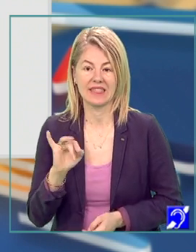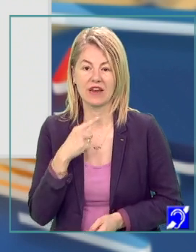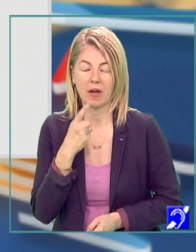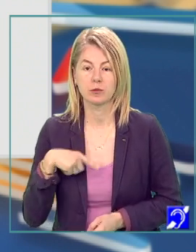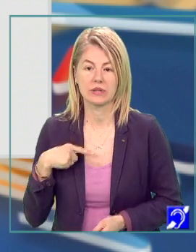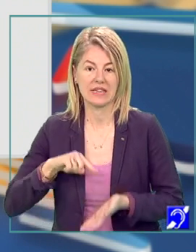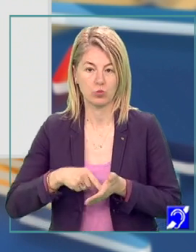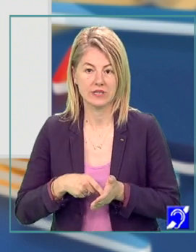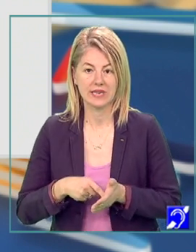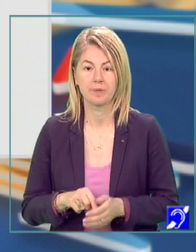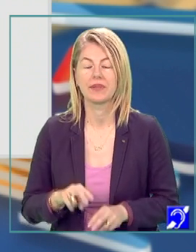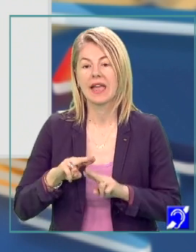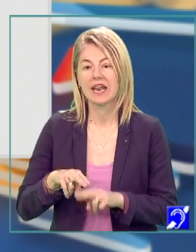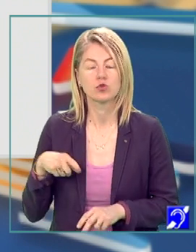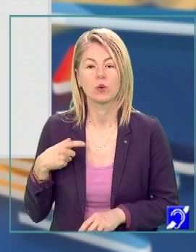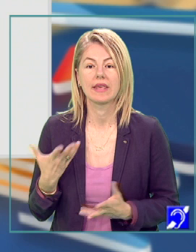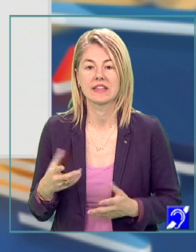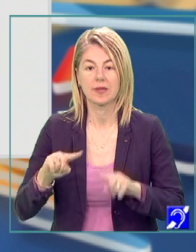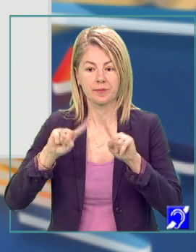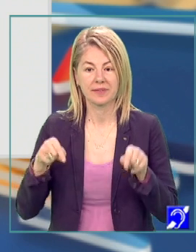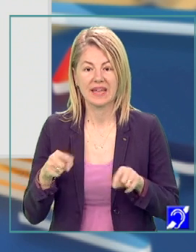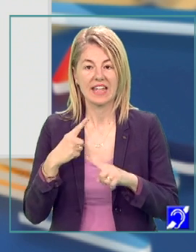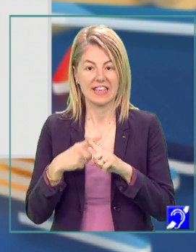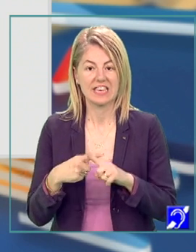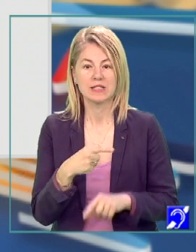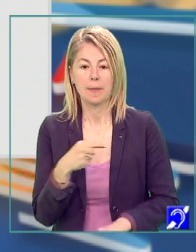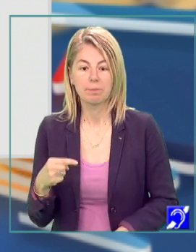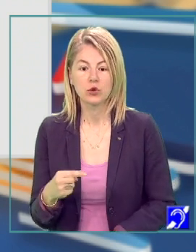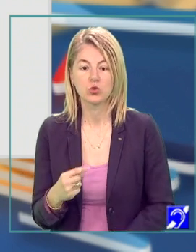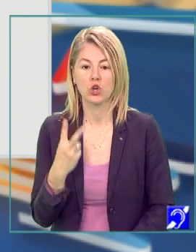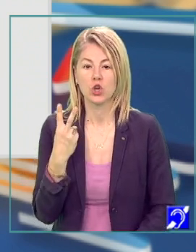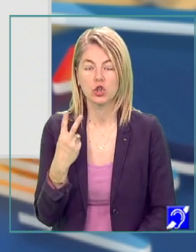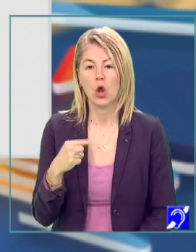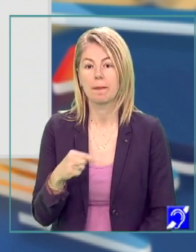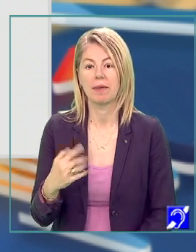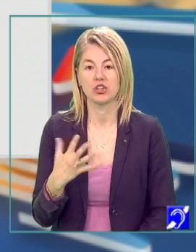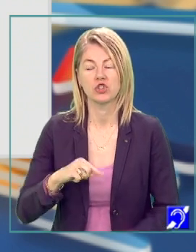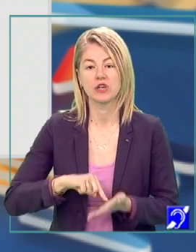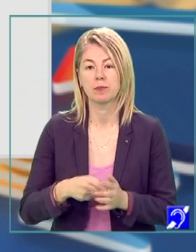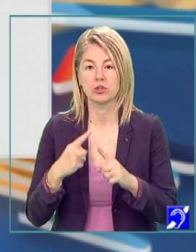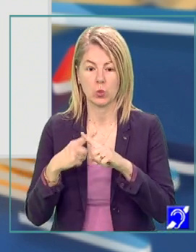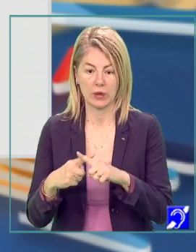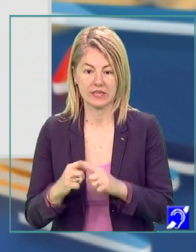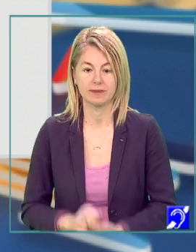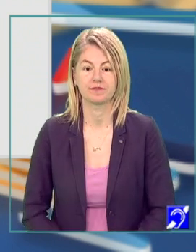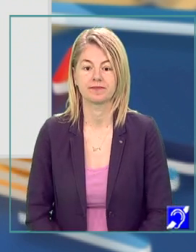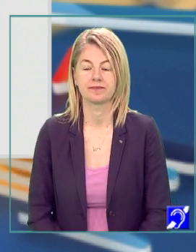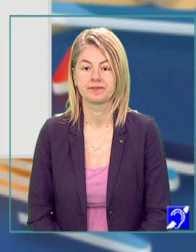înmulțire, restul este ce a avut minus prima cheltuială. Deci X minus 2/5 din